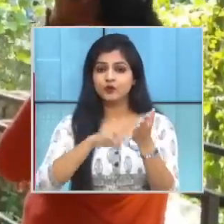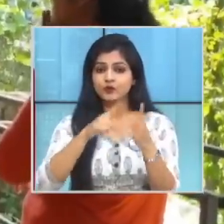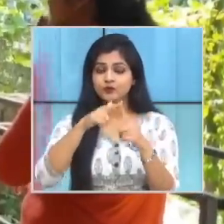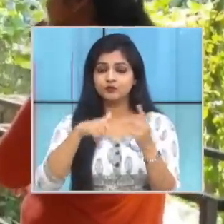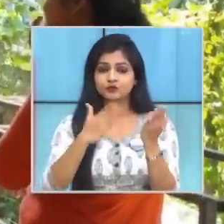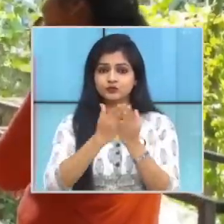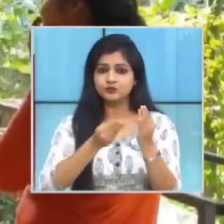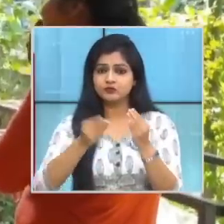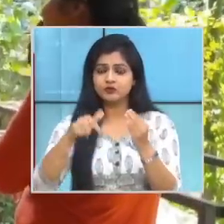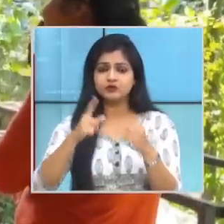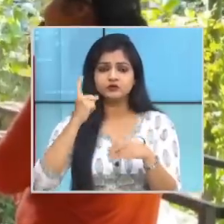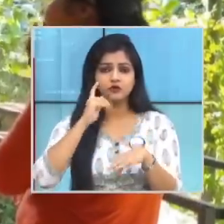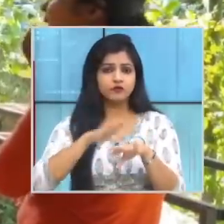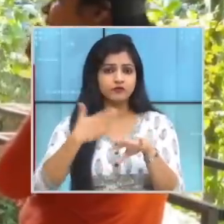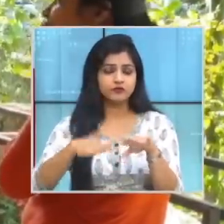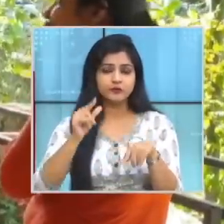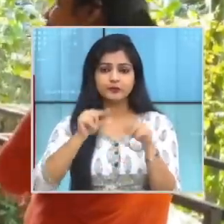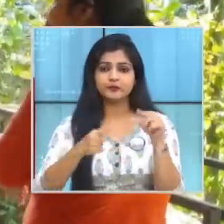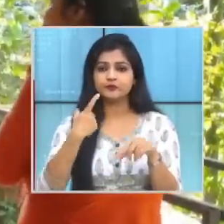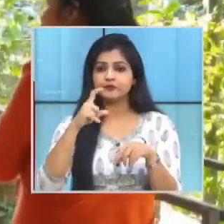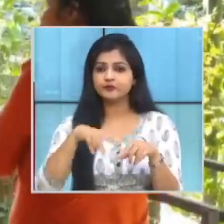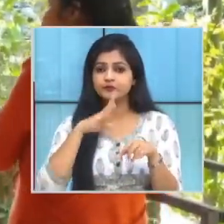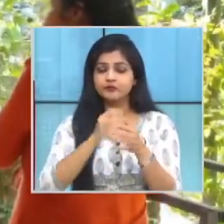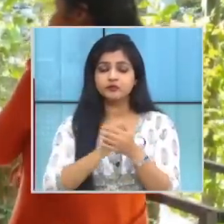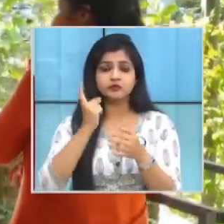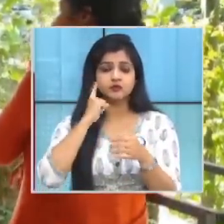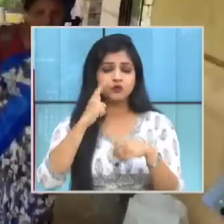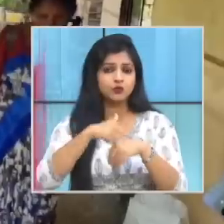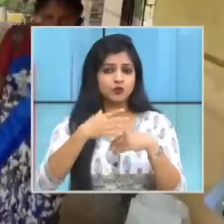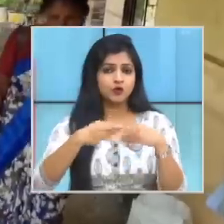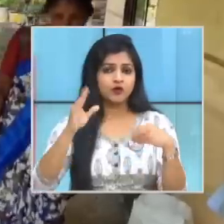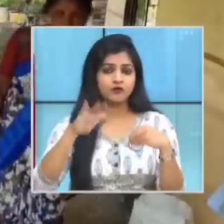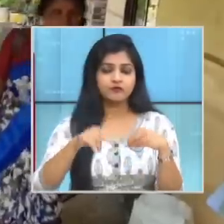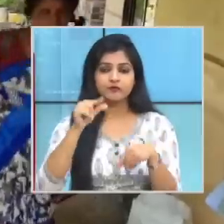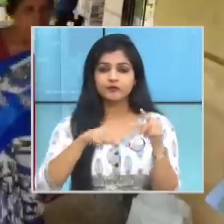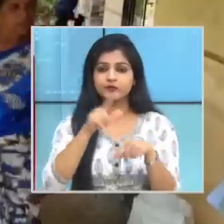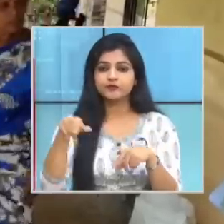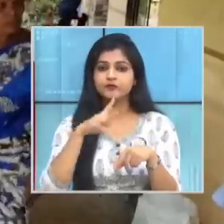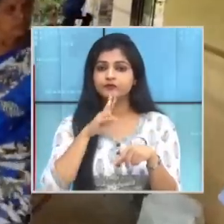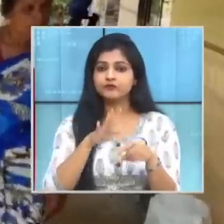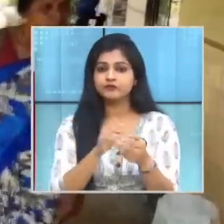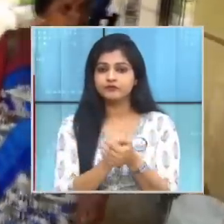സമീപം മുഴക്കം കേട്ടെന്ന് നാട്ടുകാർ പറയുന്നു. മുഴക്കം അല്പനേരം നീണ്ടുനിന്നെന്നും പ്രദേശവാസികൾ പറഞ്ഞു.